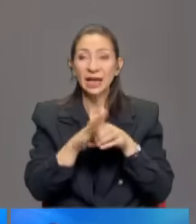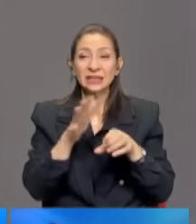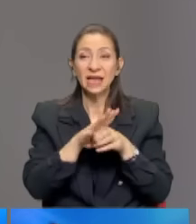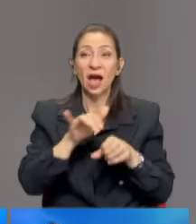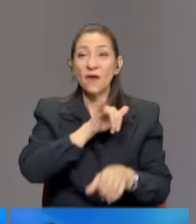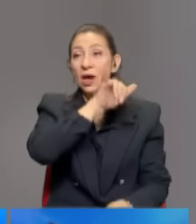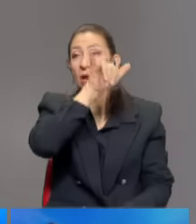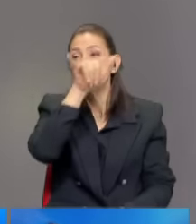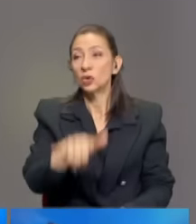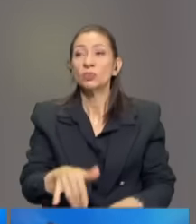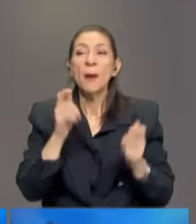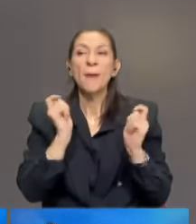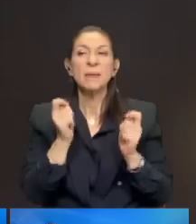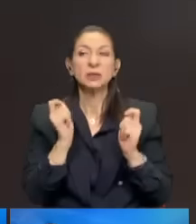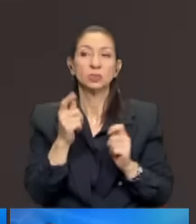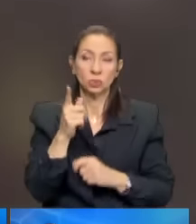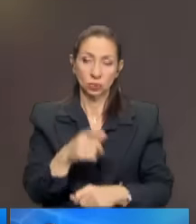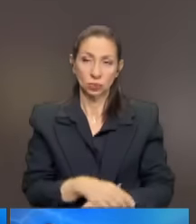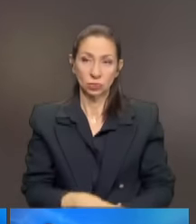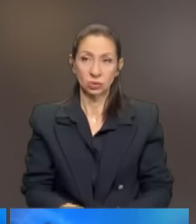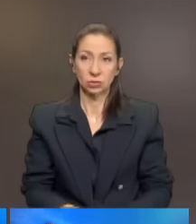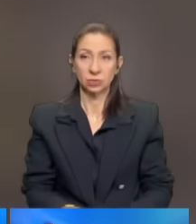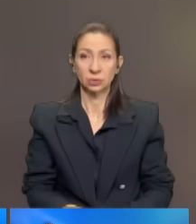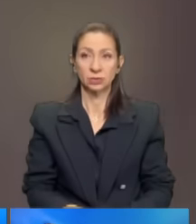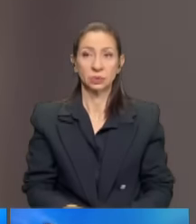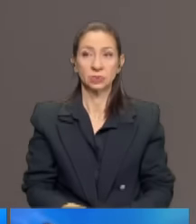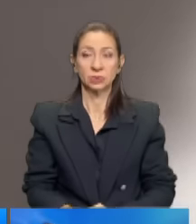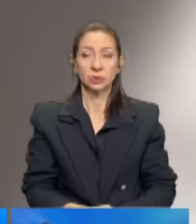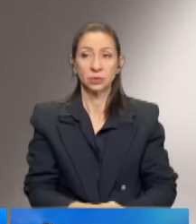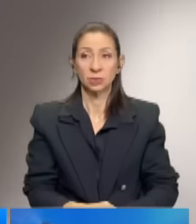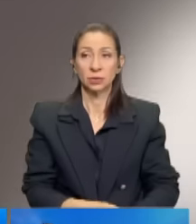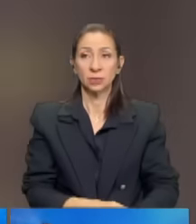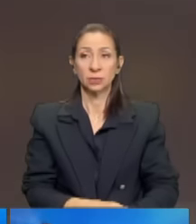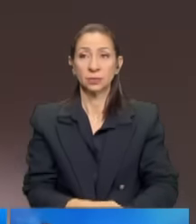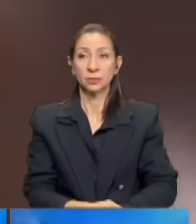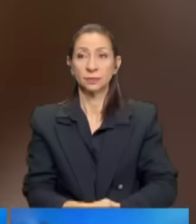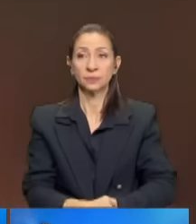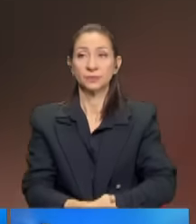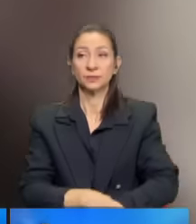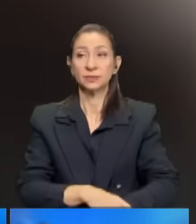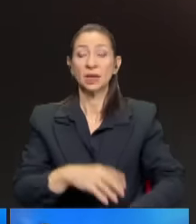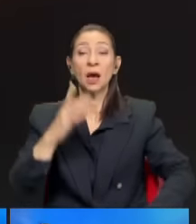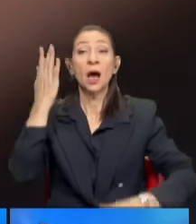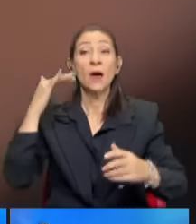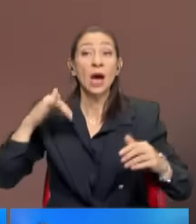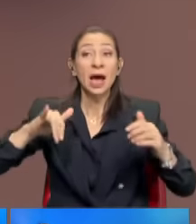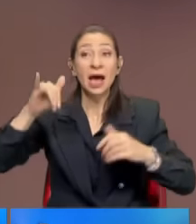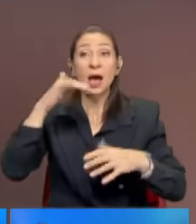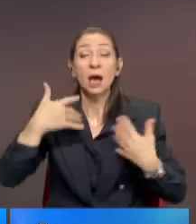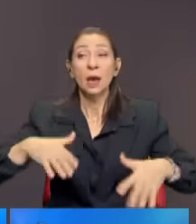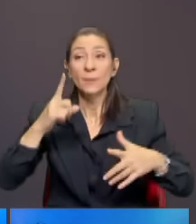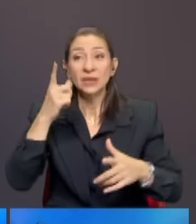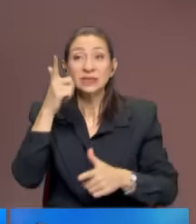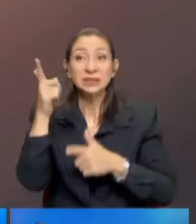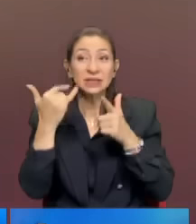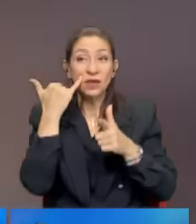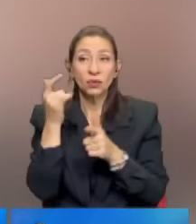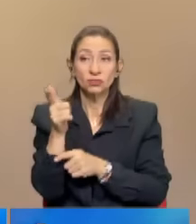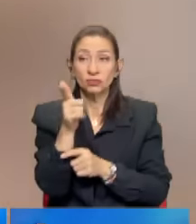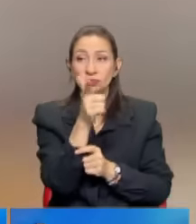havalimanına zorunlu iniş yaptı insanlar ihti var yani havadaki panik anlarını bir yolcu cep